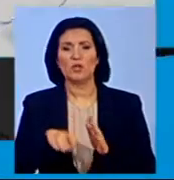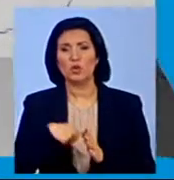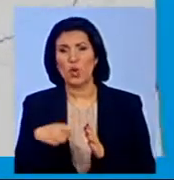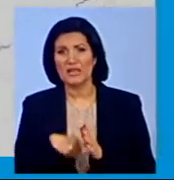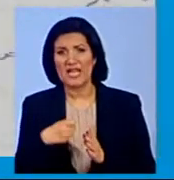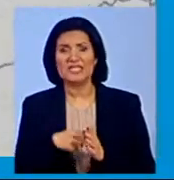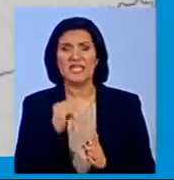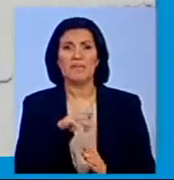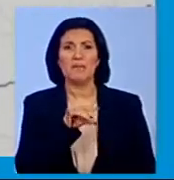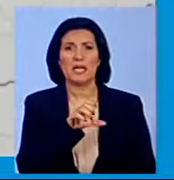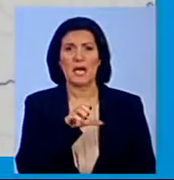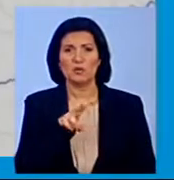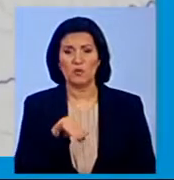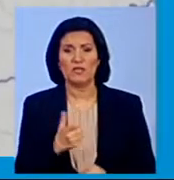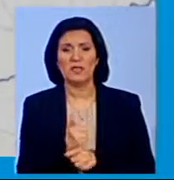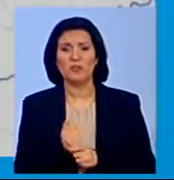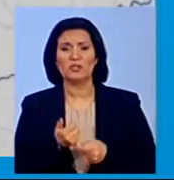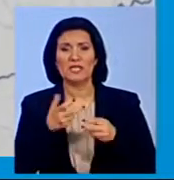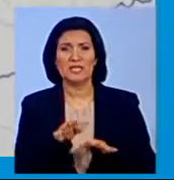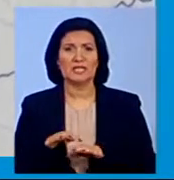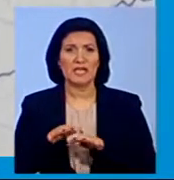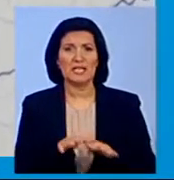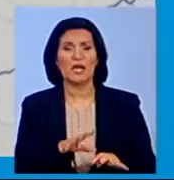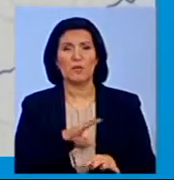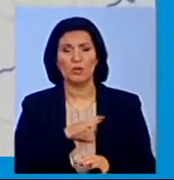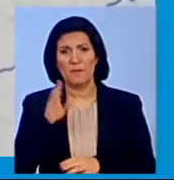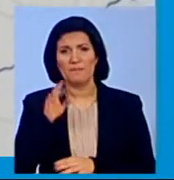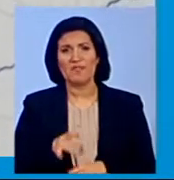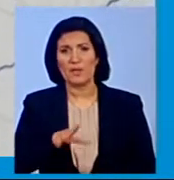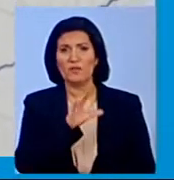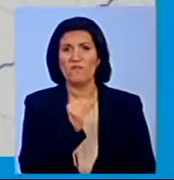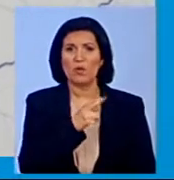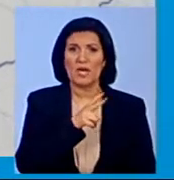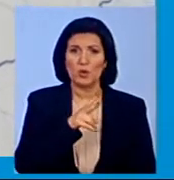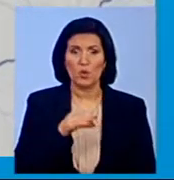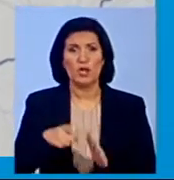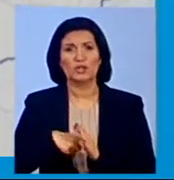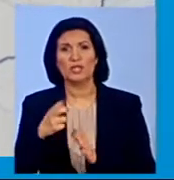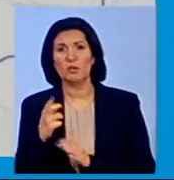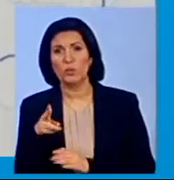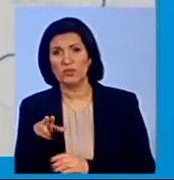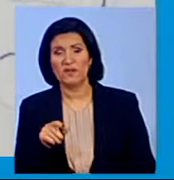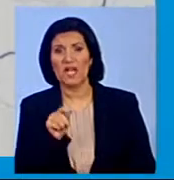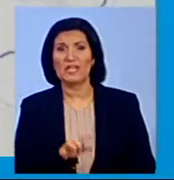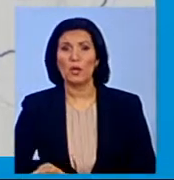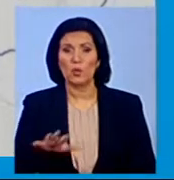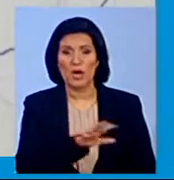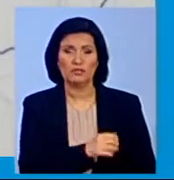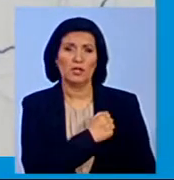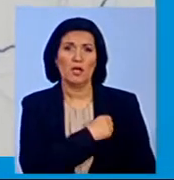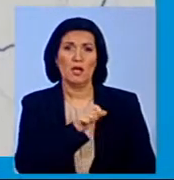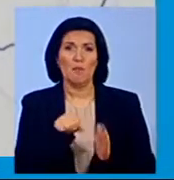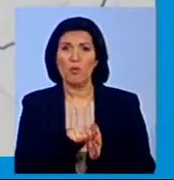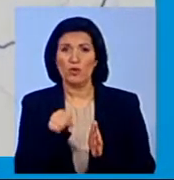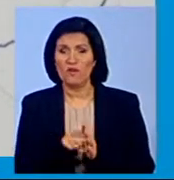та в Приазов'ї. Найбільша кількість атак була в районі Водяного та шахти Бутівка. На Луганщині бойовики зброї не